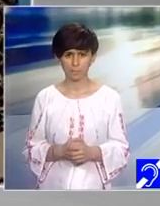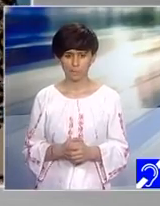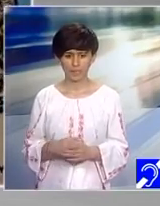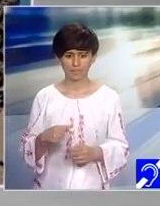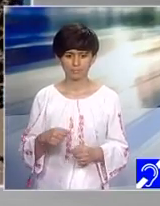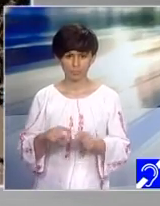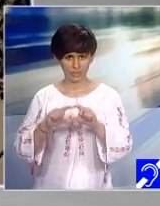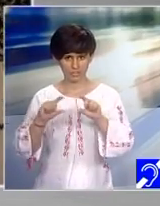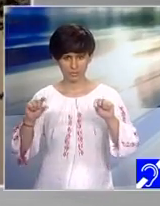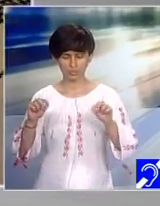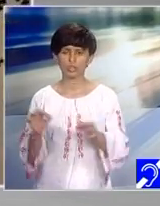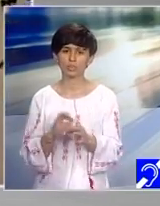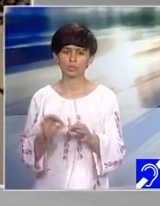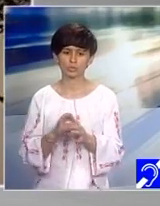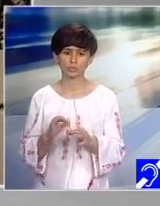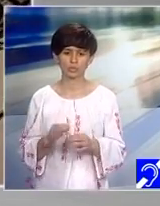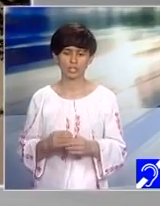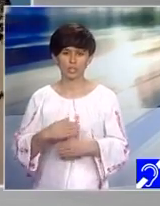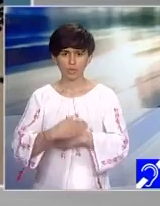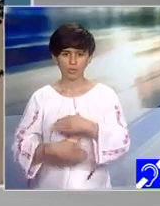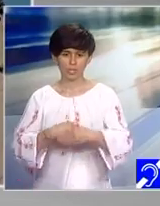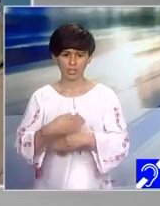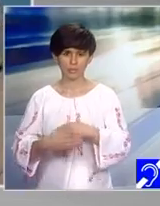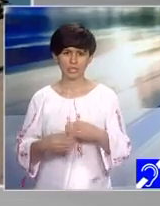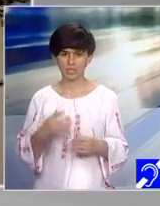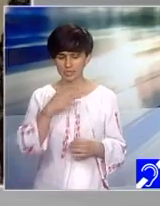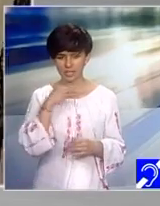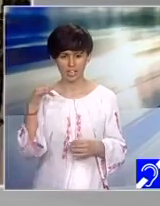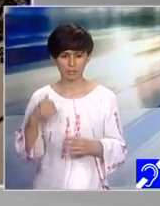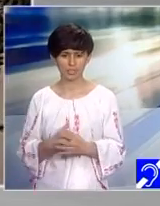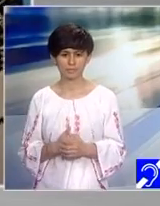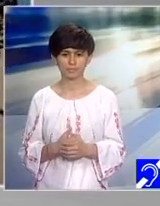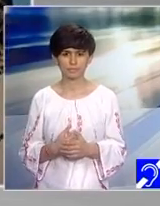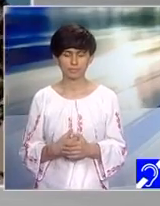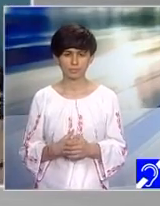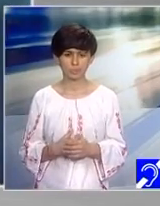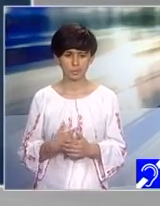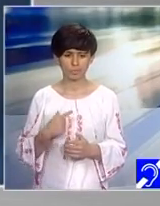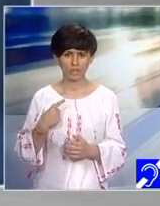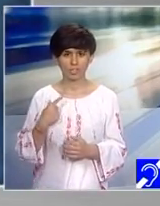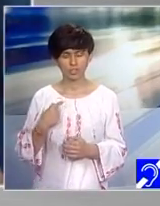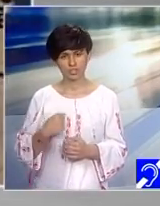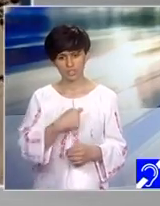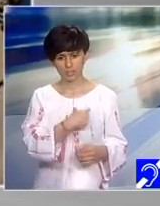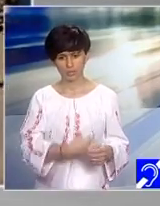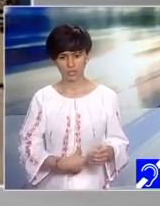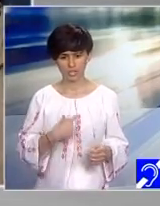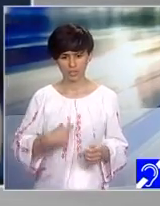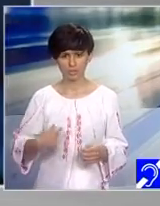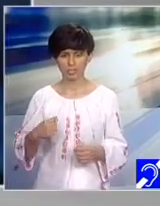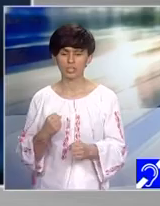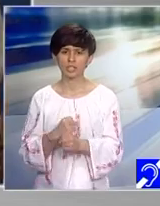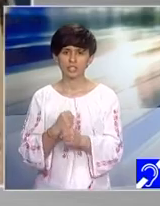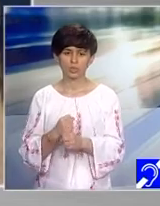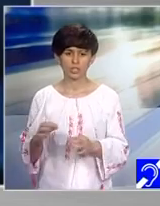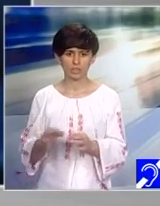cu mătase albă, și râurii. Între râuri are șabace. Este lucrată cu fir metalic,